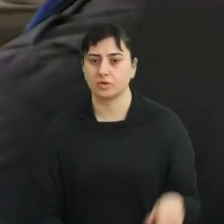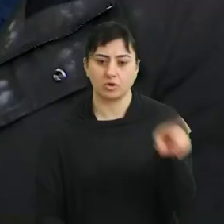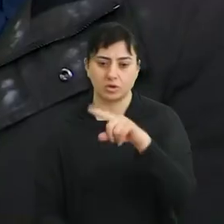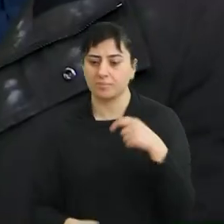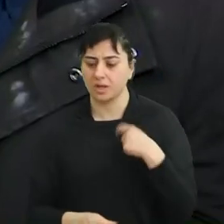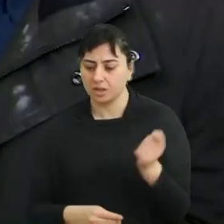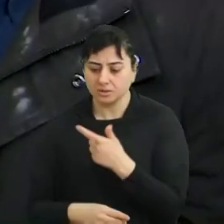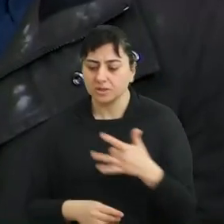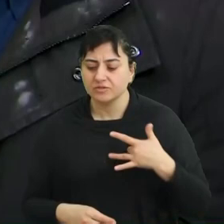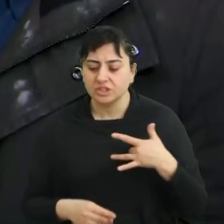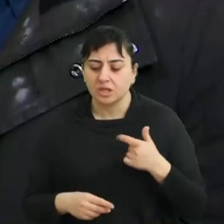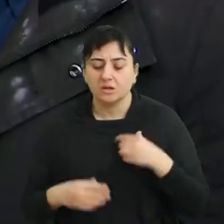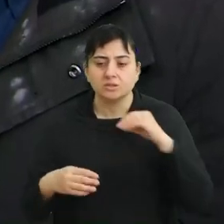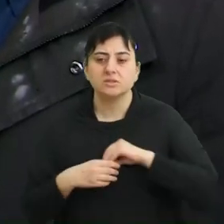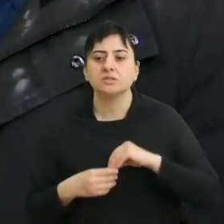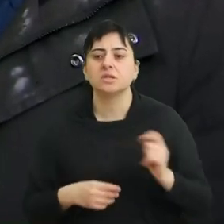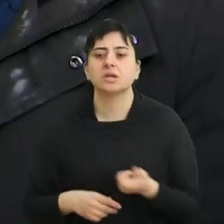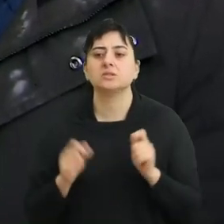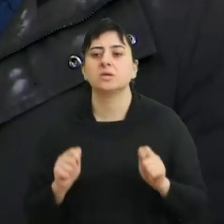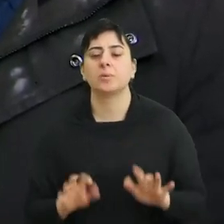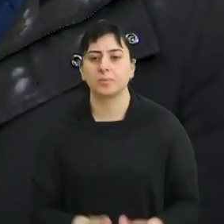Onlardan kaçsam kendi vicdanımdan nasıl kaçacağım?